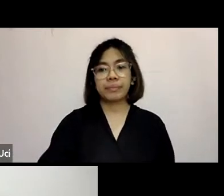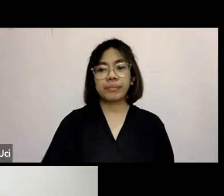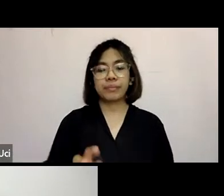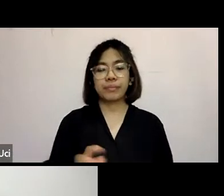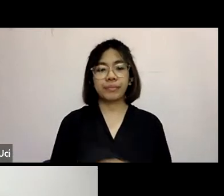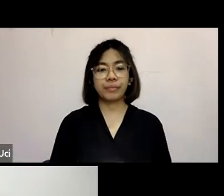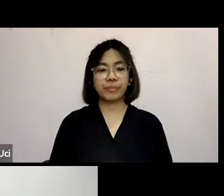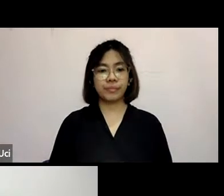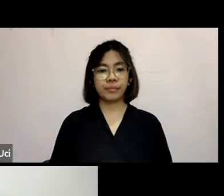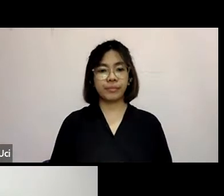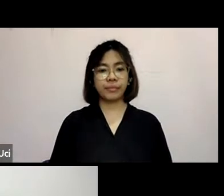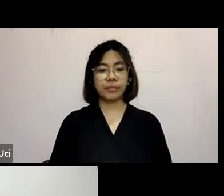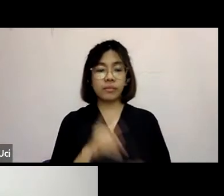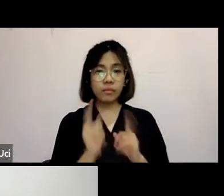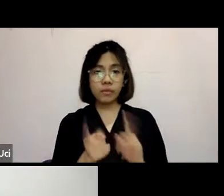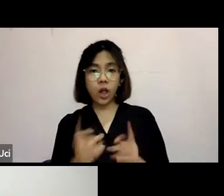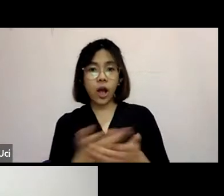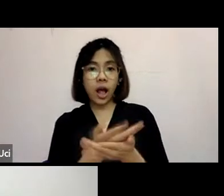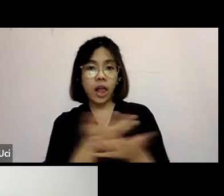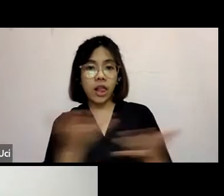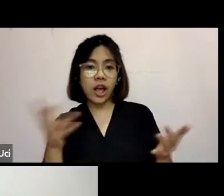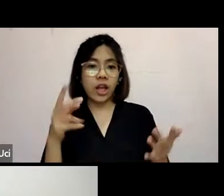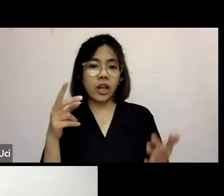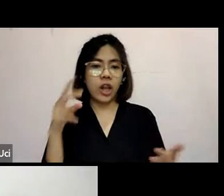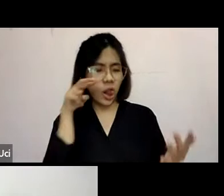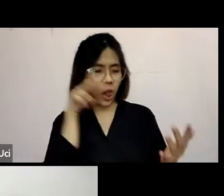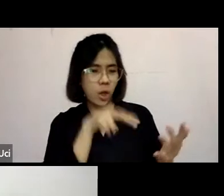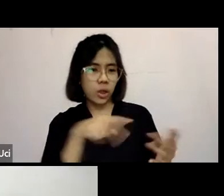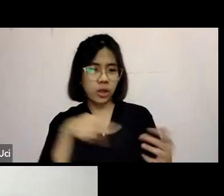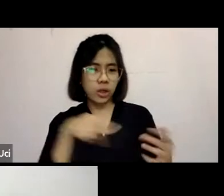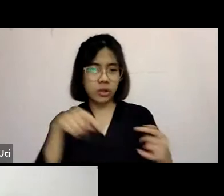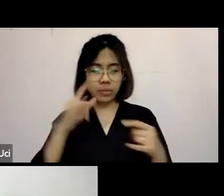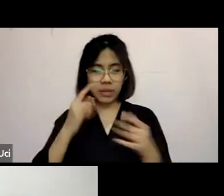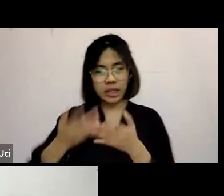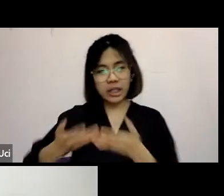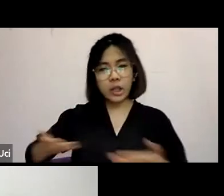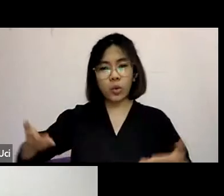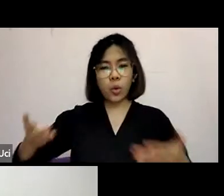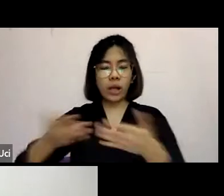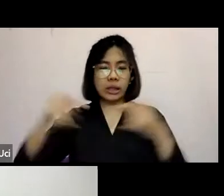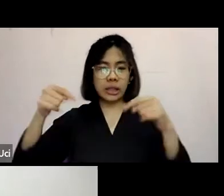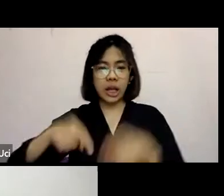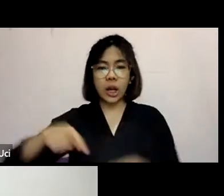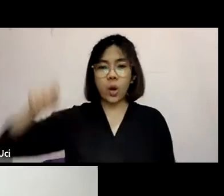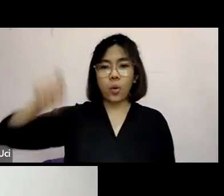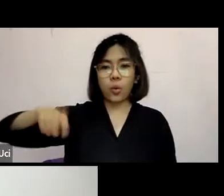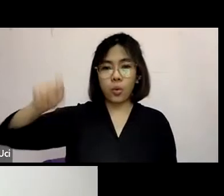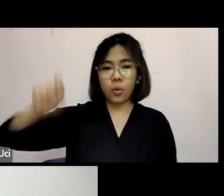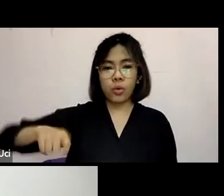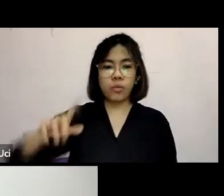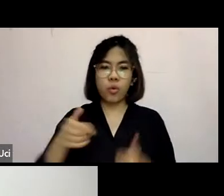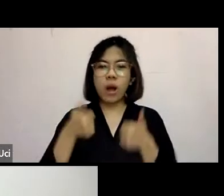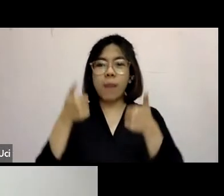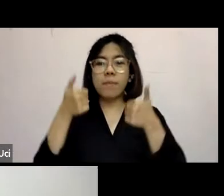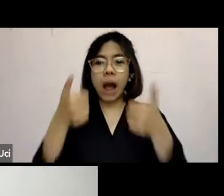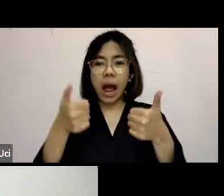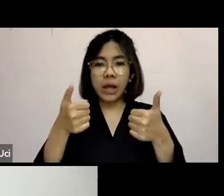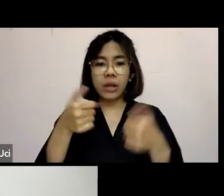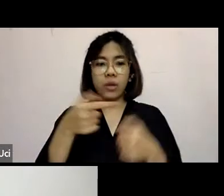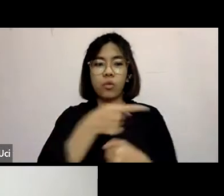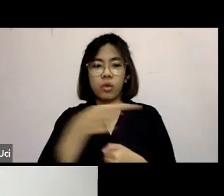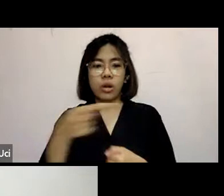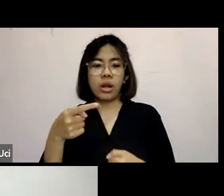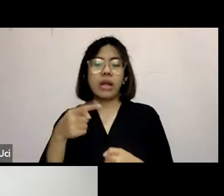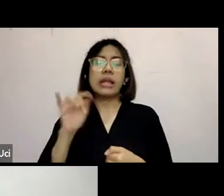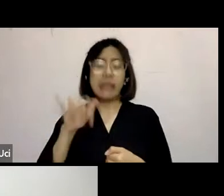Ketika kita melihat misalnya Uum yang sekarang ini apa masih kurang baik betul juga jadi harus diperbaiki